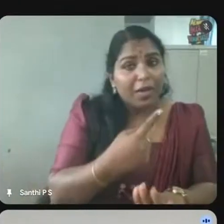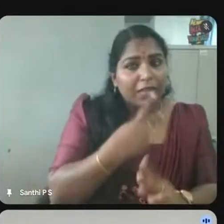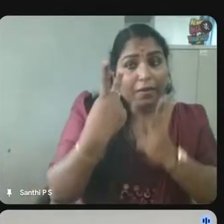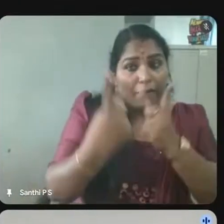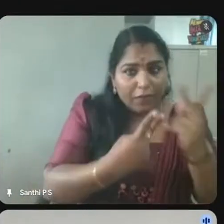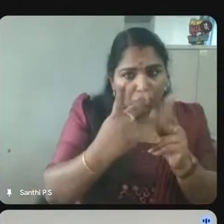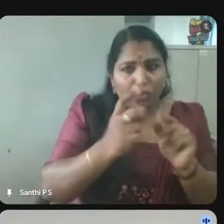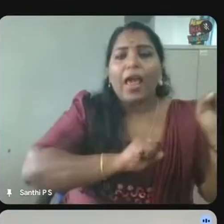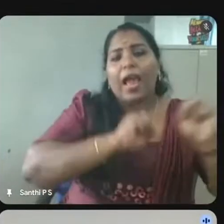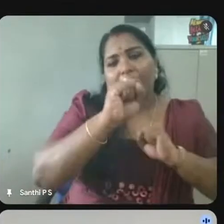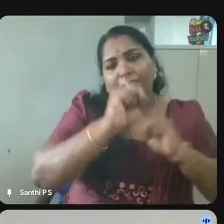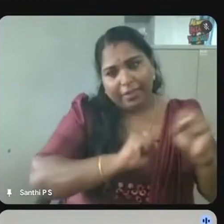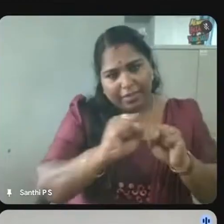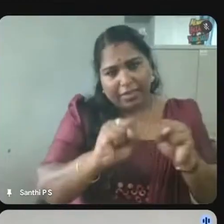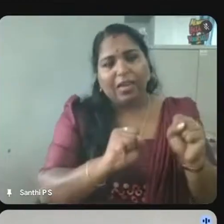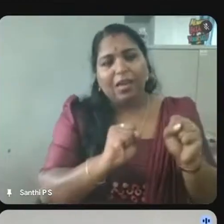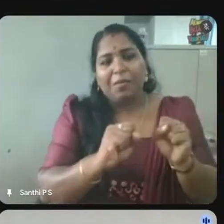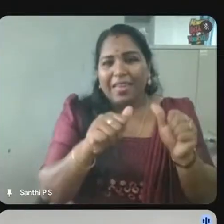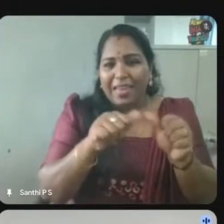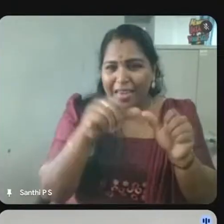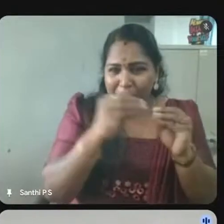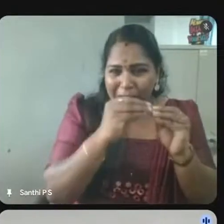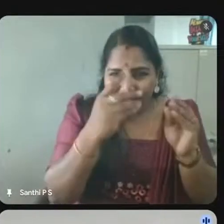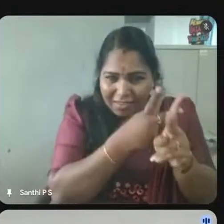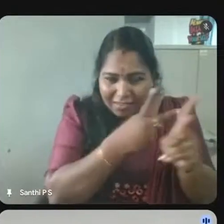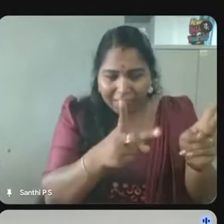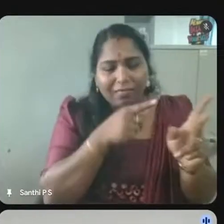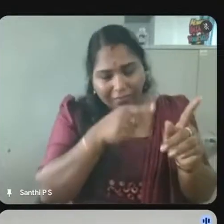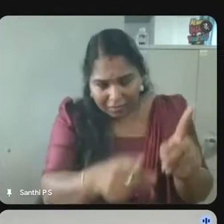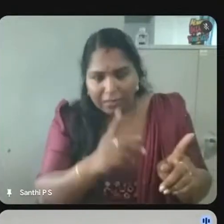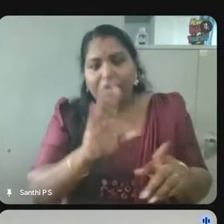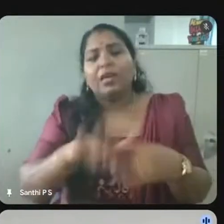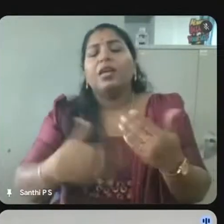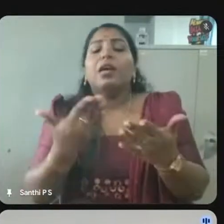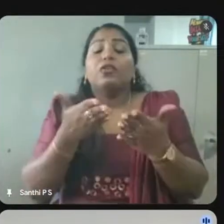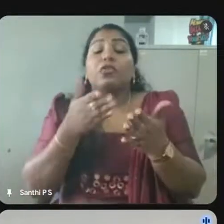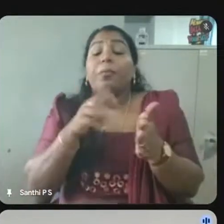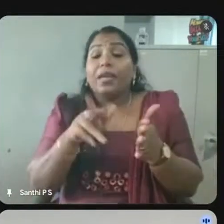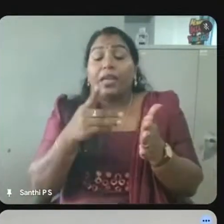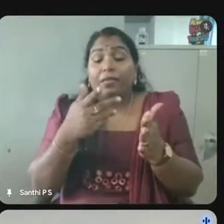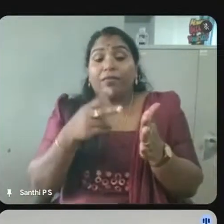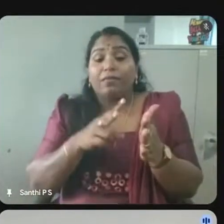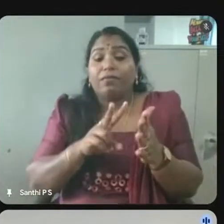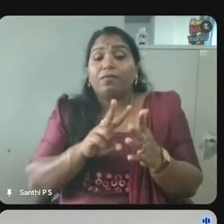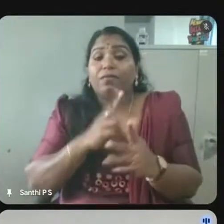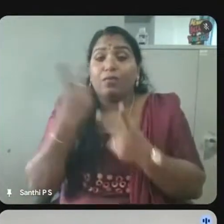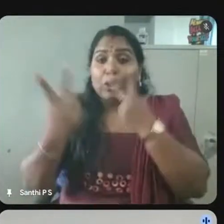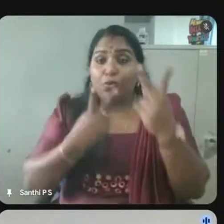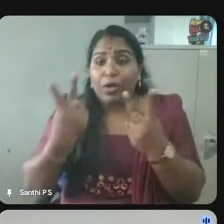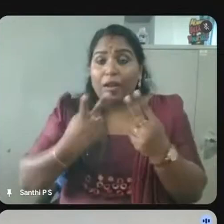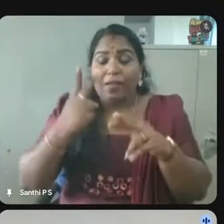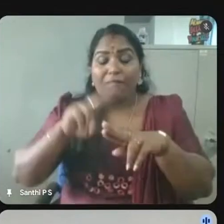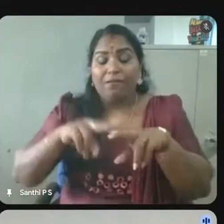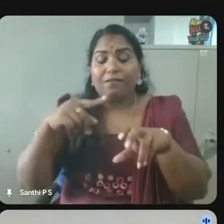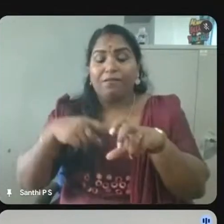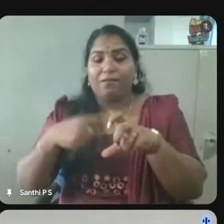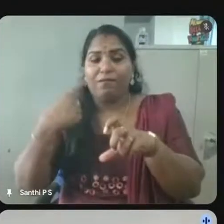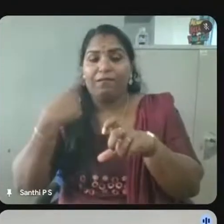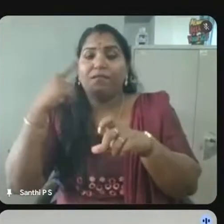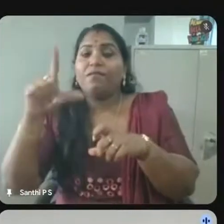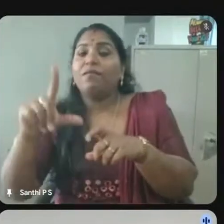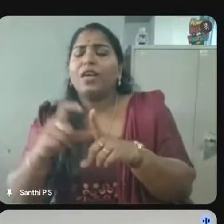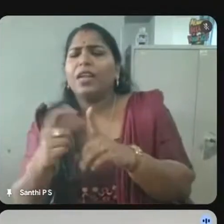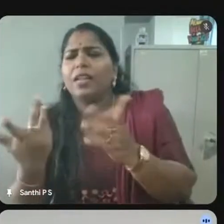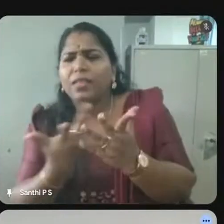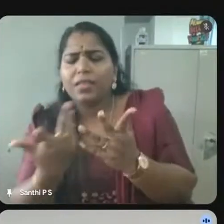എന്നുള്ള കാറ്റഗറിയിൽ പെടുത്തുന്നുണ്ട്. അപ്പൊ ഇത് പരിസര കാഴ്ച കുറഞ്ഞ് നടുക്ക് മാത്രം കാണുന്ന ഒരു അവസ്ഥയും ആവാം, നടുക്ക് മാത്രം കാണാതെ പരിസര കാഴ്ച